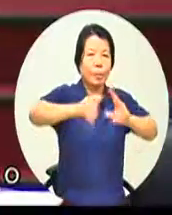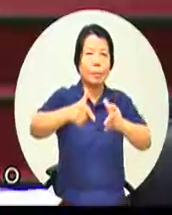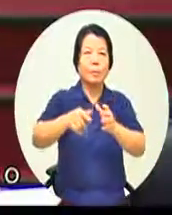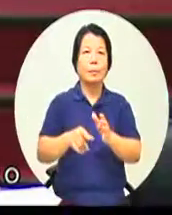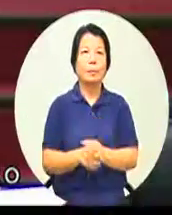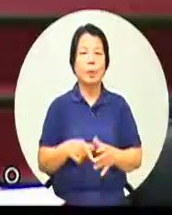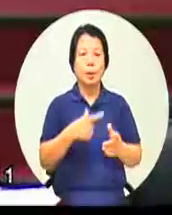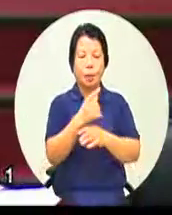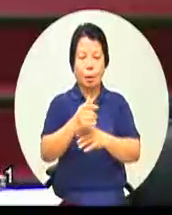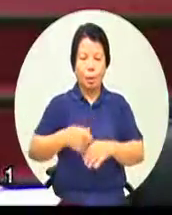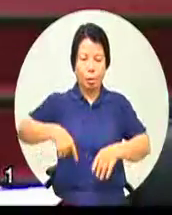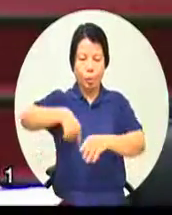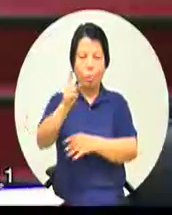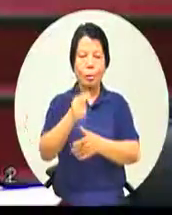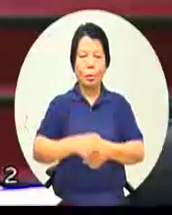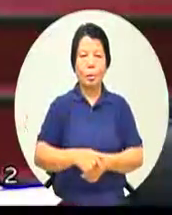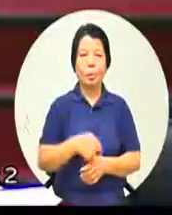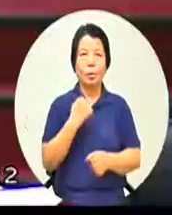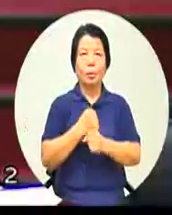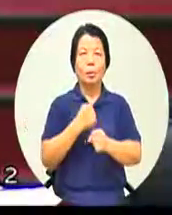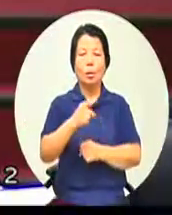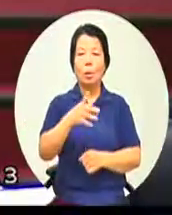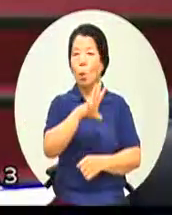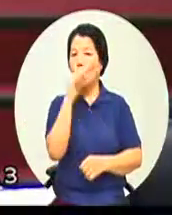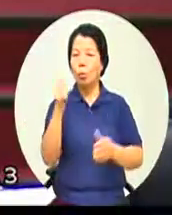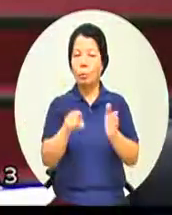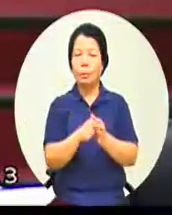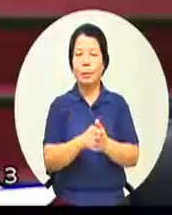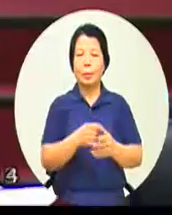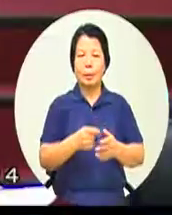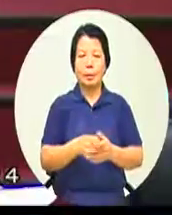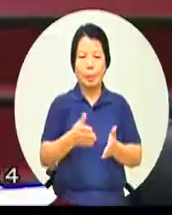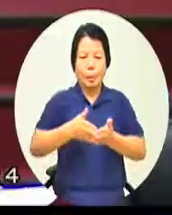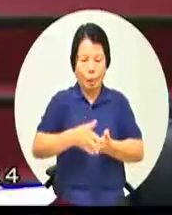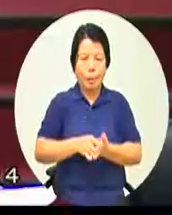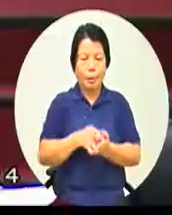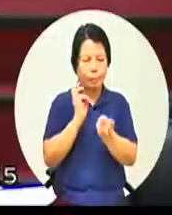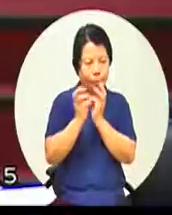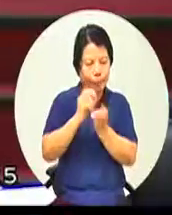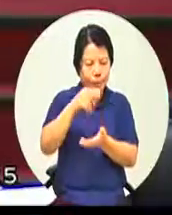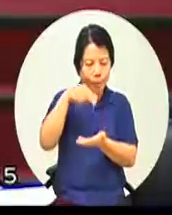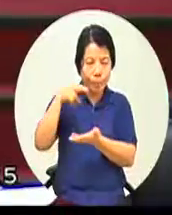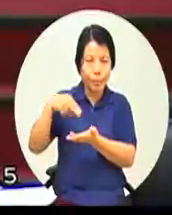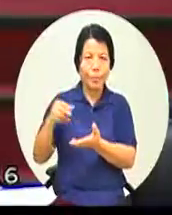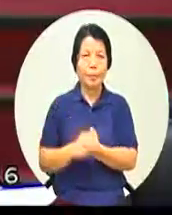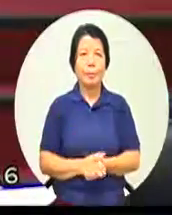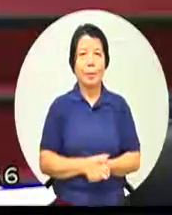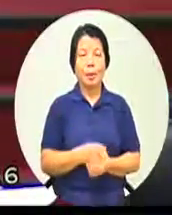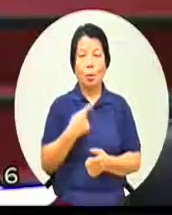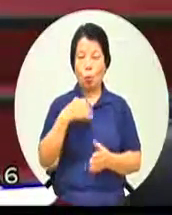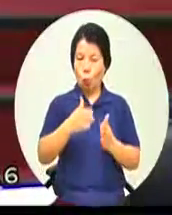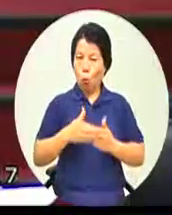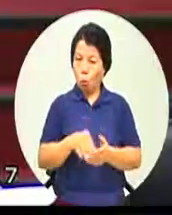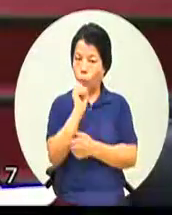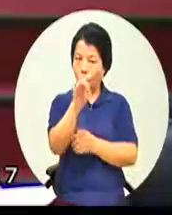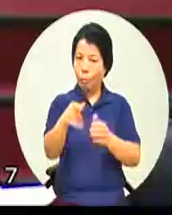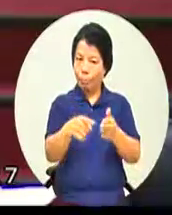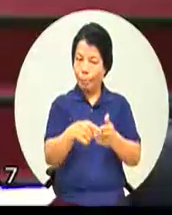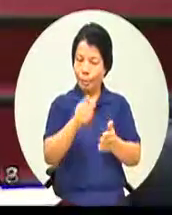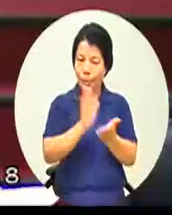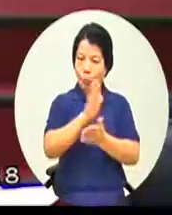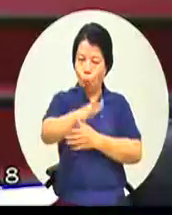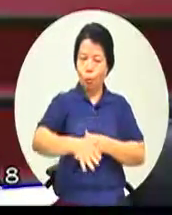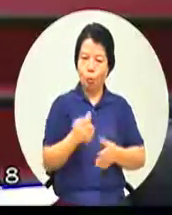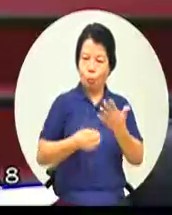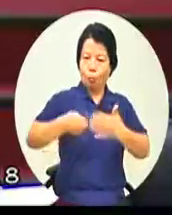损失多变啦。等于佮你话用心一下吼，后摆你也升局长，华商名贵拢做官呢，你唔通苦苦呢？哦，